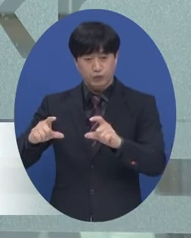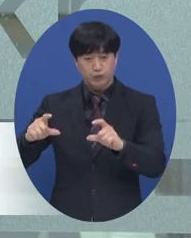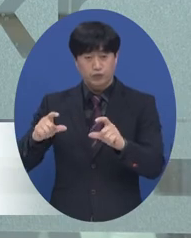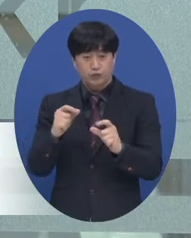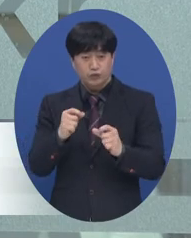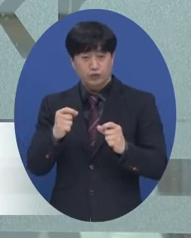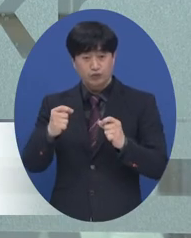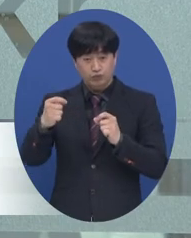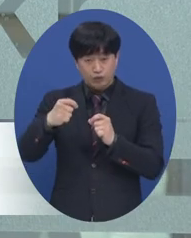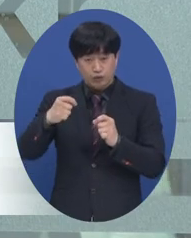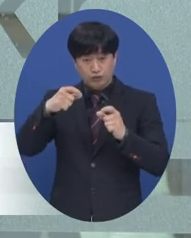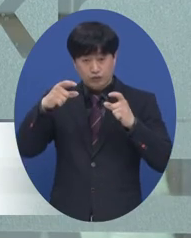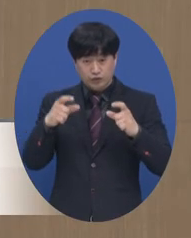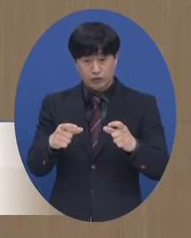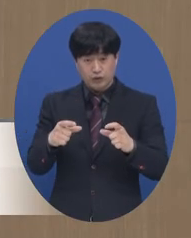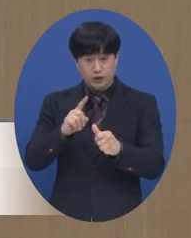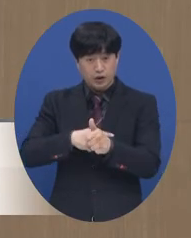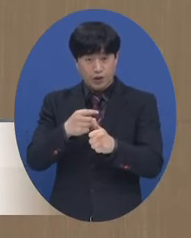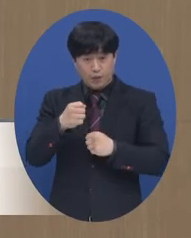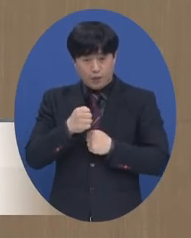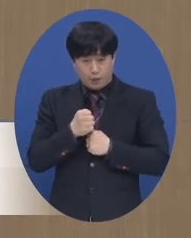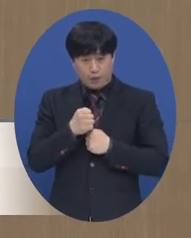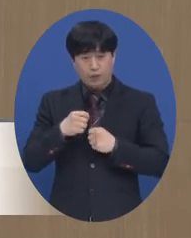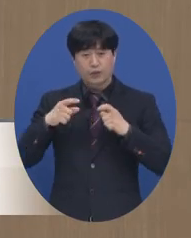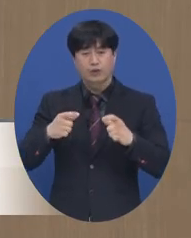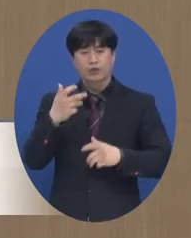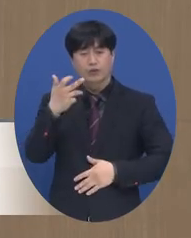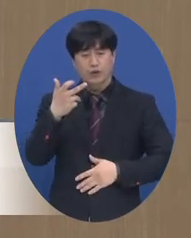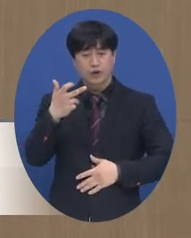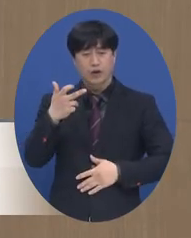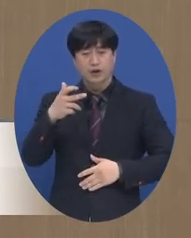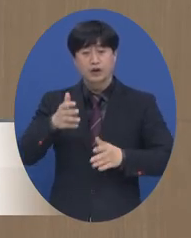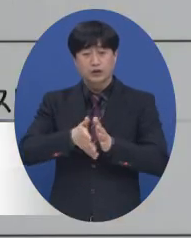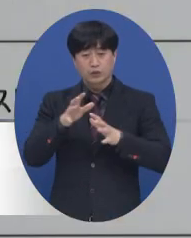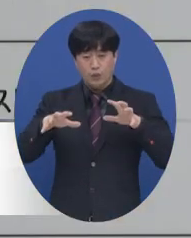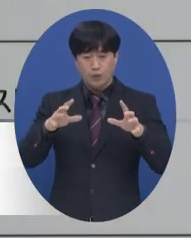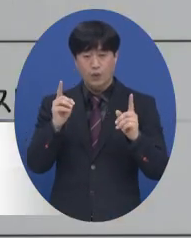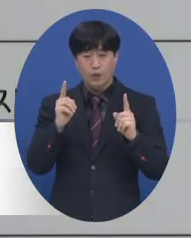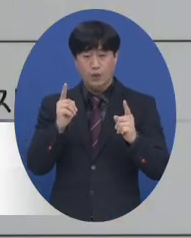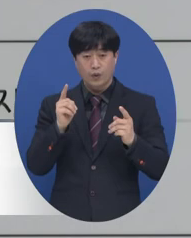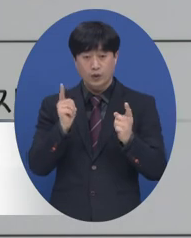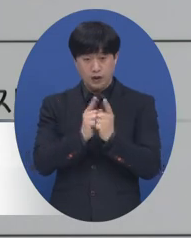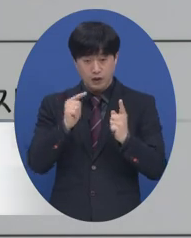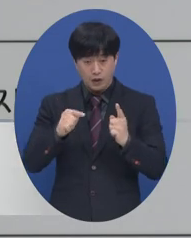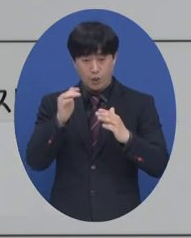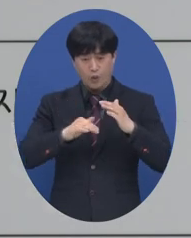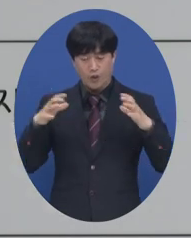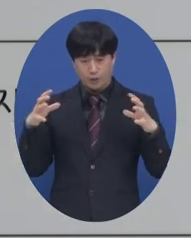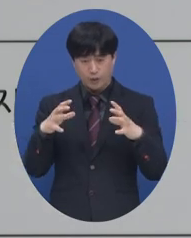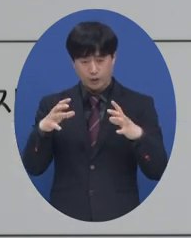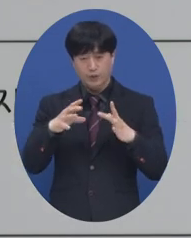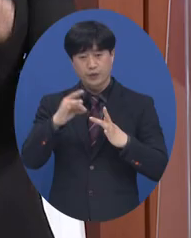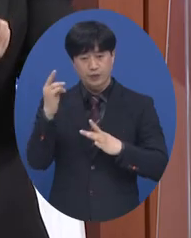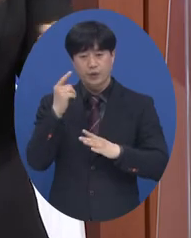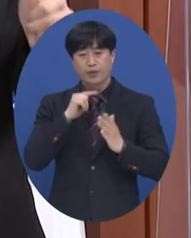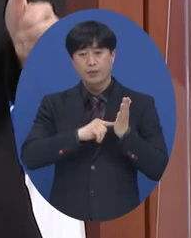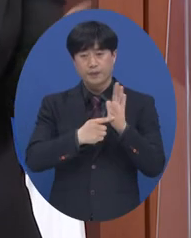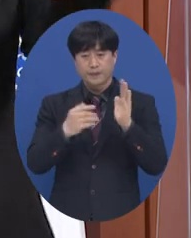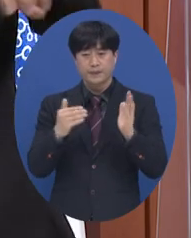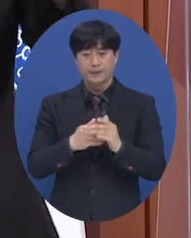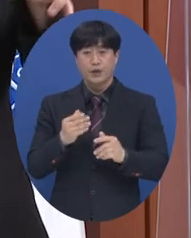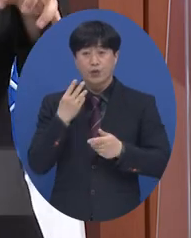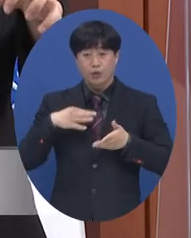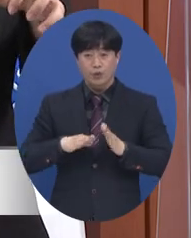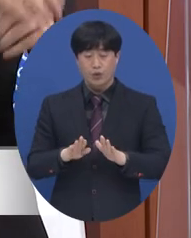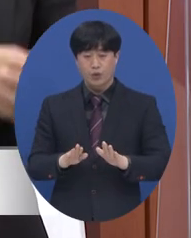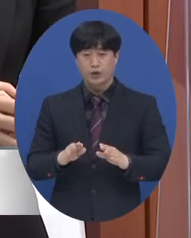접경 지역과 자연보전권역 17개 시군을 대상으로 공모를 통해 선정한다고도 밝혔습니다.